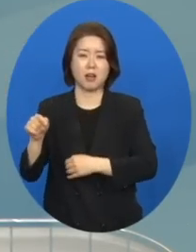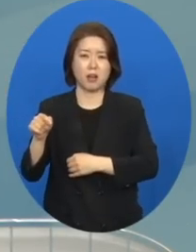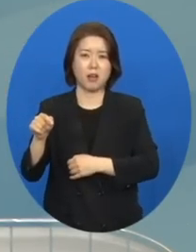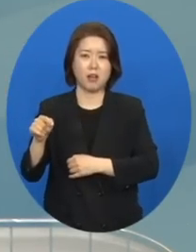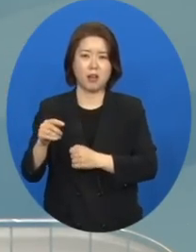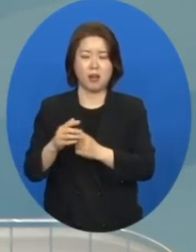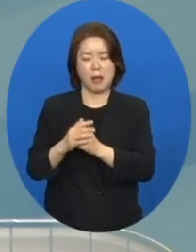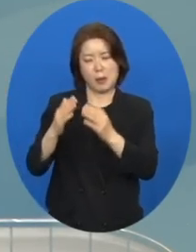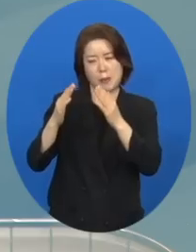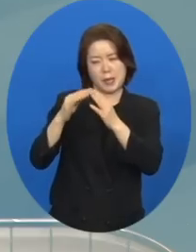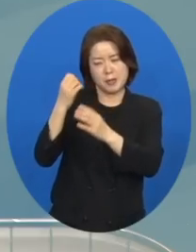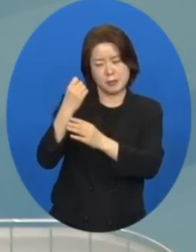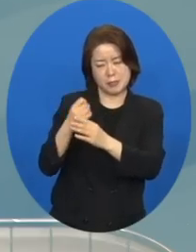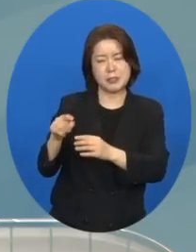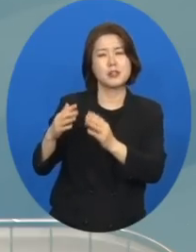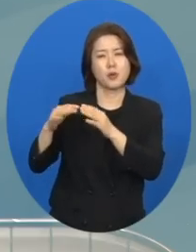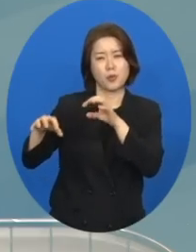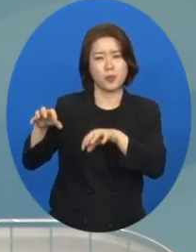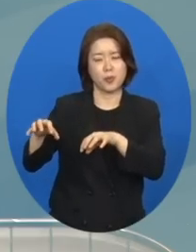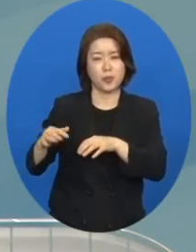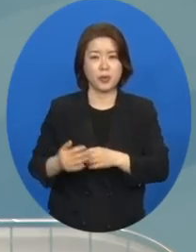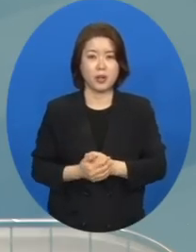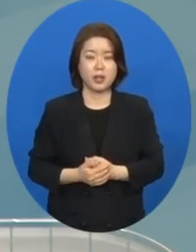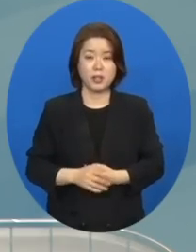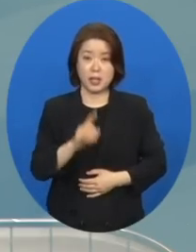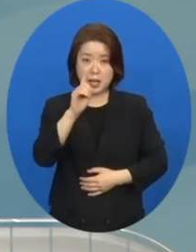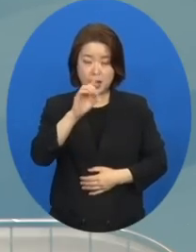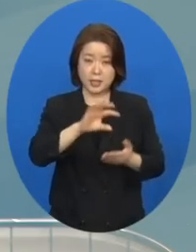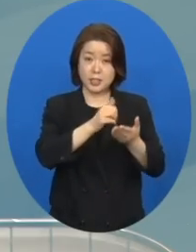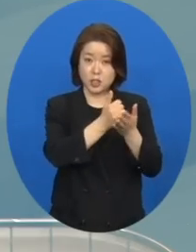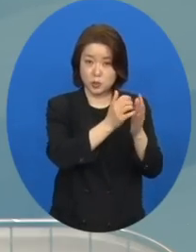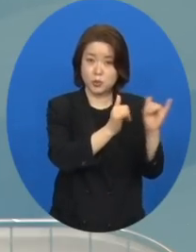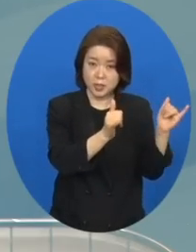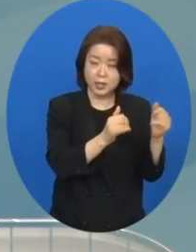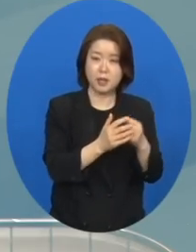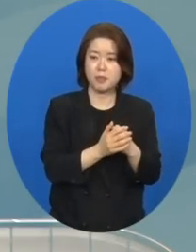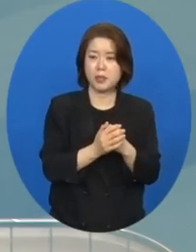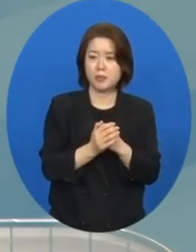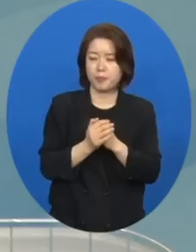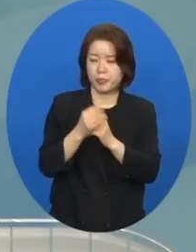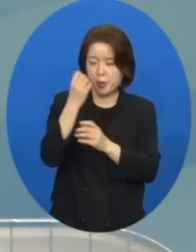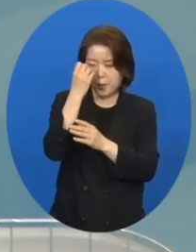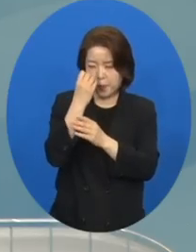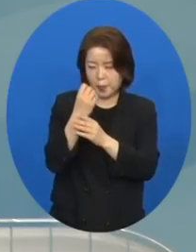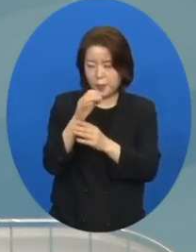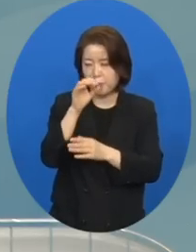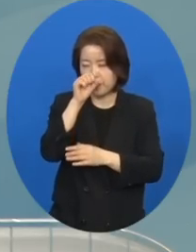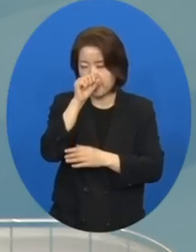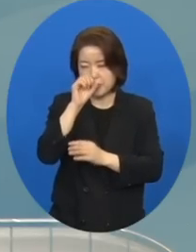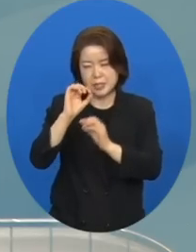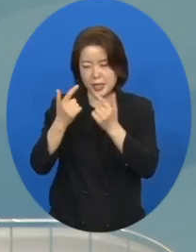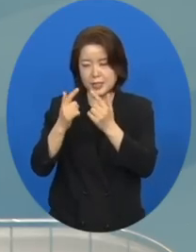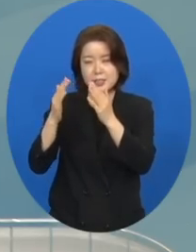동네 입니다 거기에서 한 어떤 그리스도인이 여 허름한 집을 하나 샀어요 그래서 하냐면 술